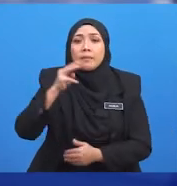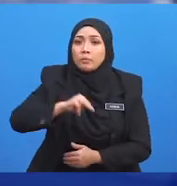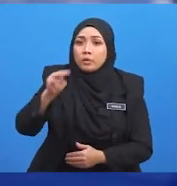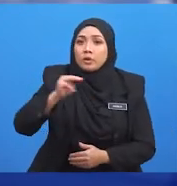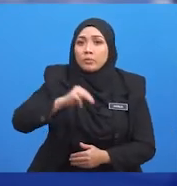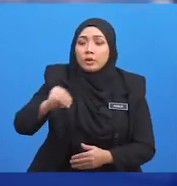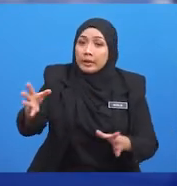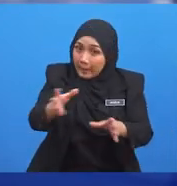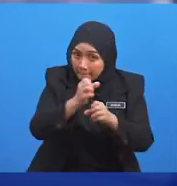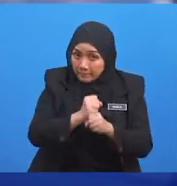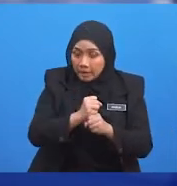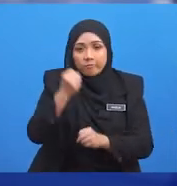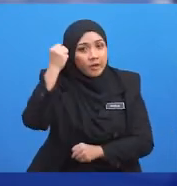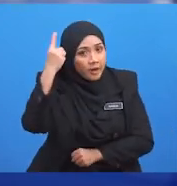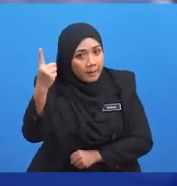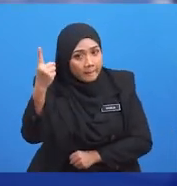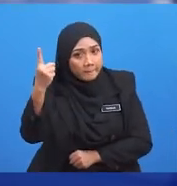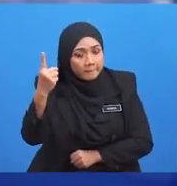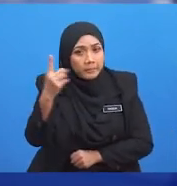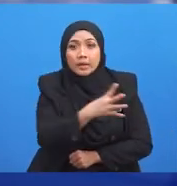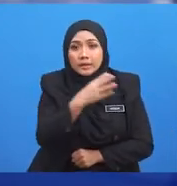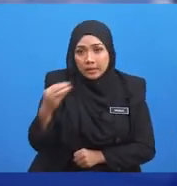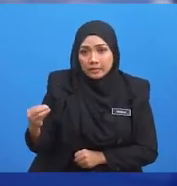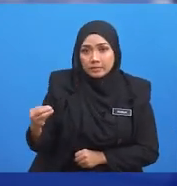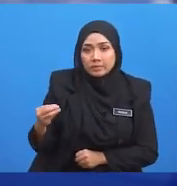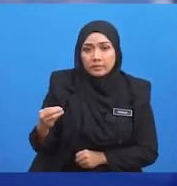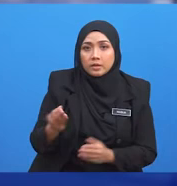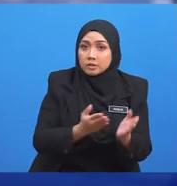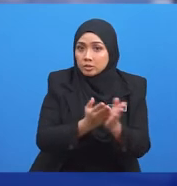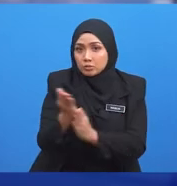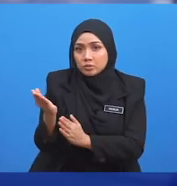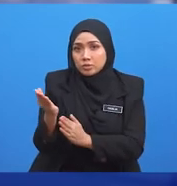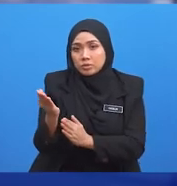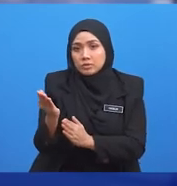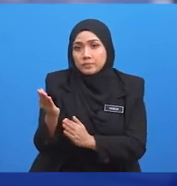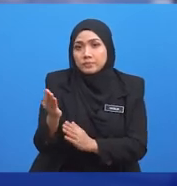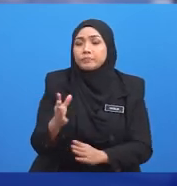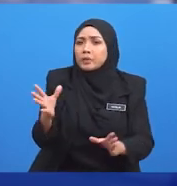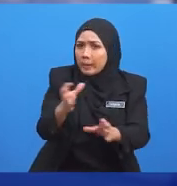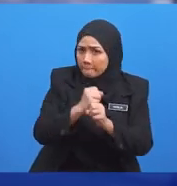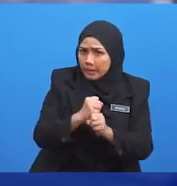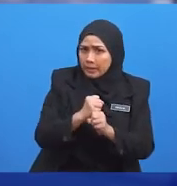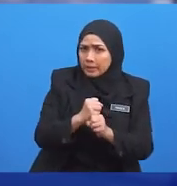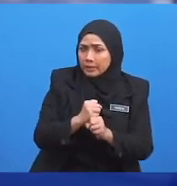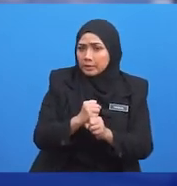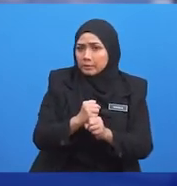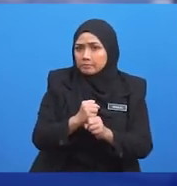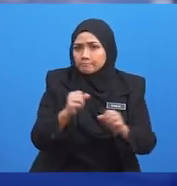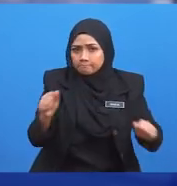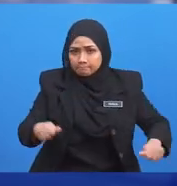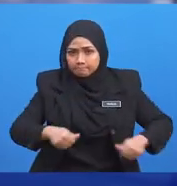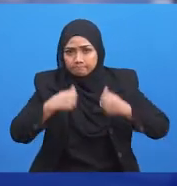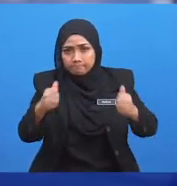murid-murid dapat memahami dan seterusnya dapat